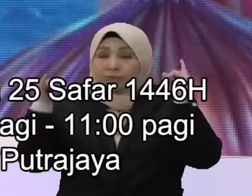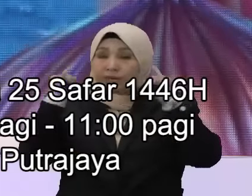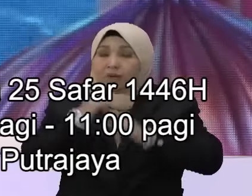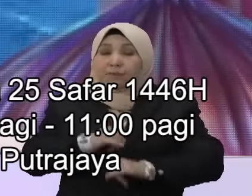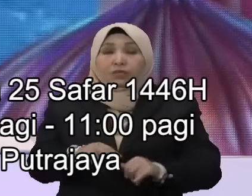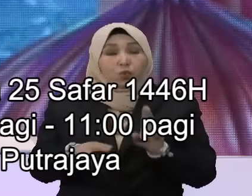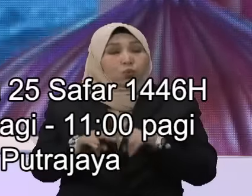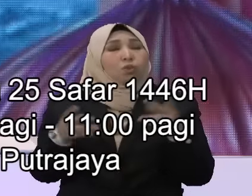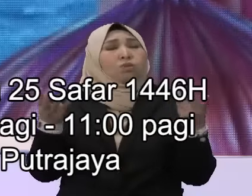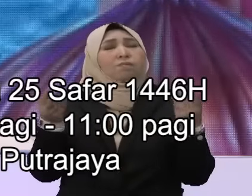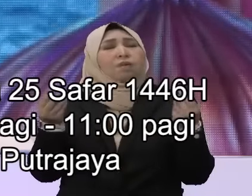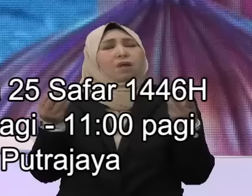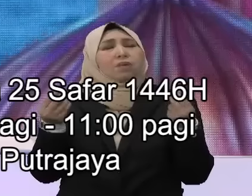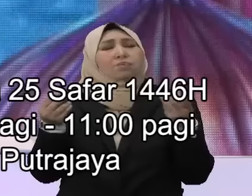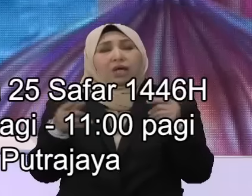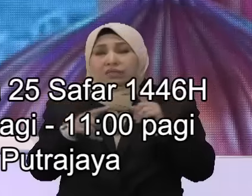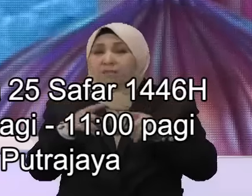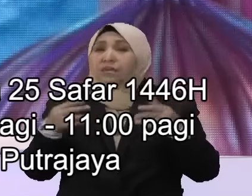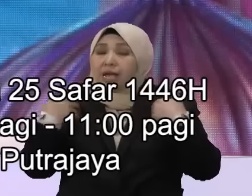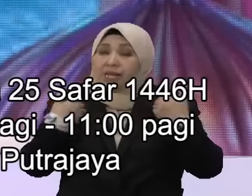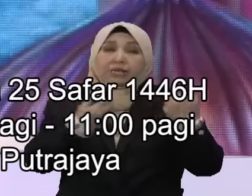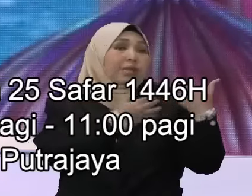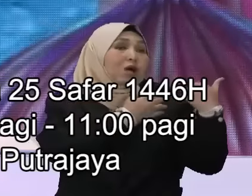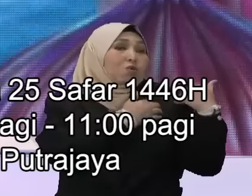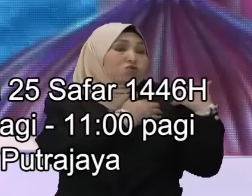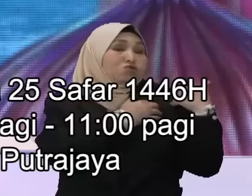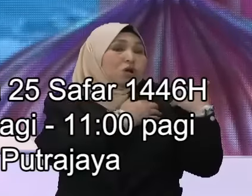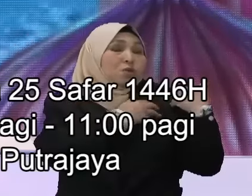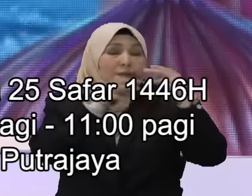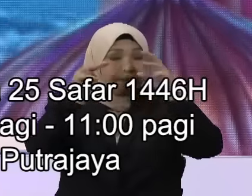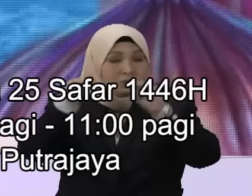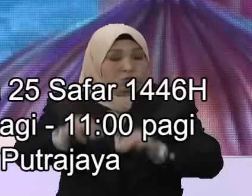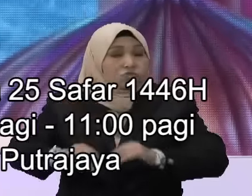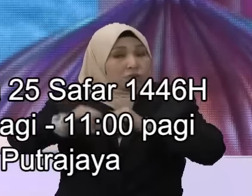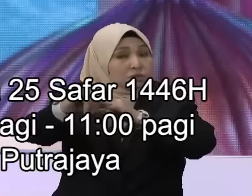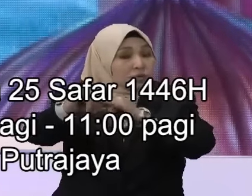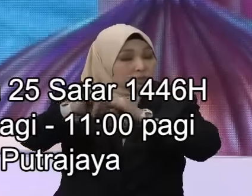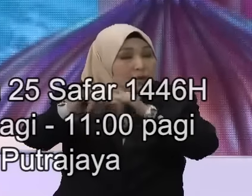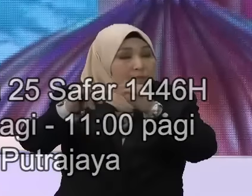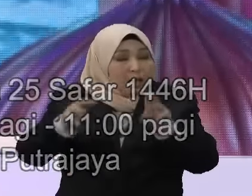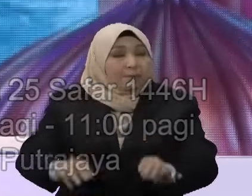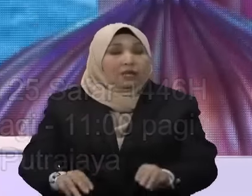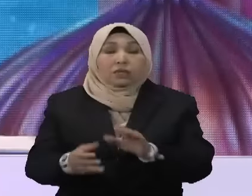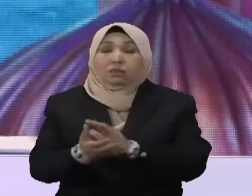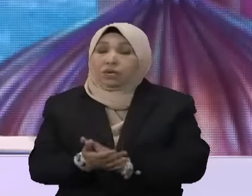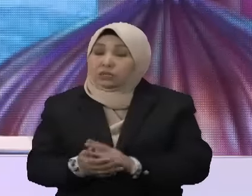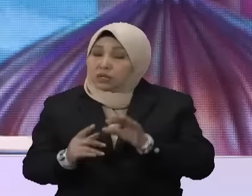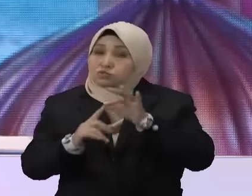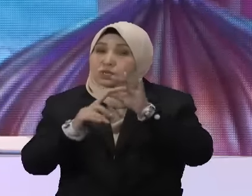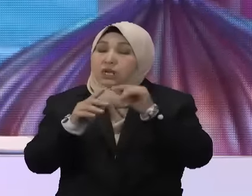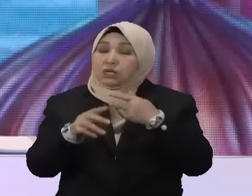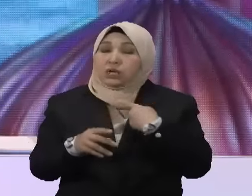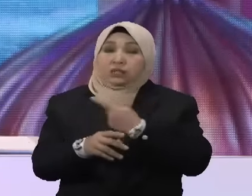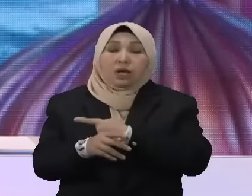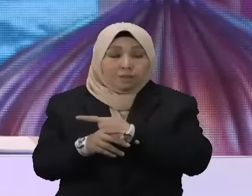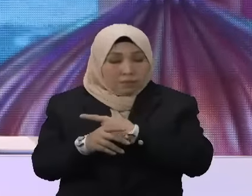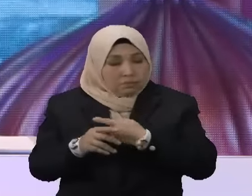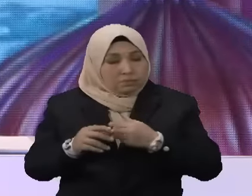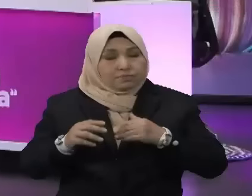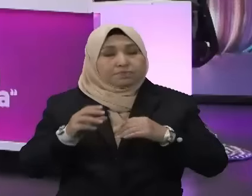diam berzikir sahaja, tapi ada tanggungjawab manusiawi yang perlu dilaksanakan, khususnya dalam kita bermuamalah dengan